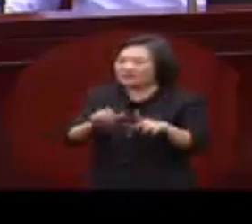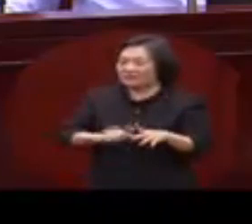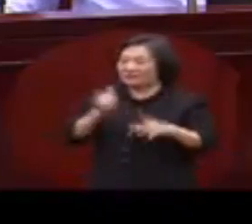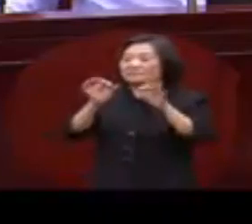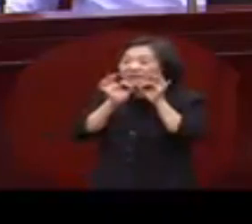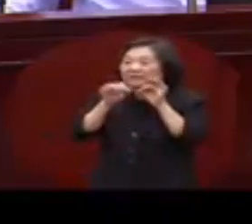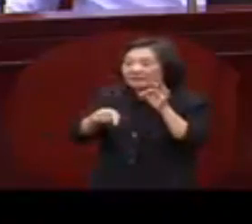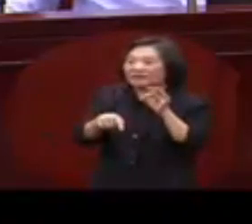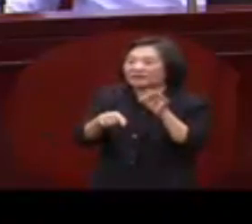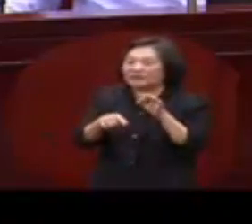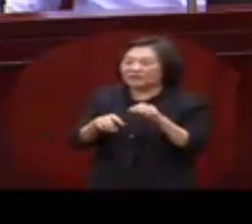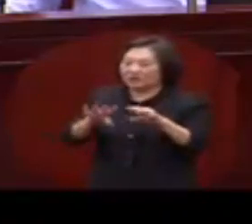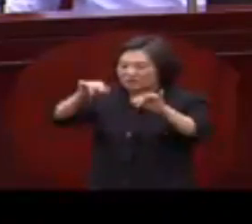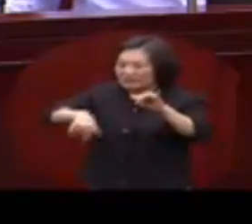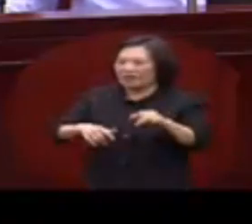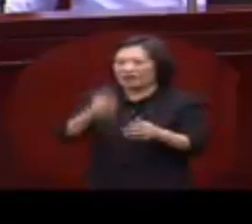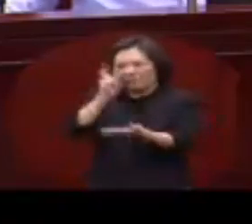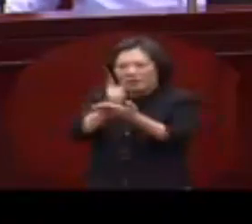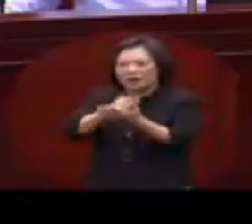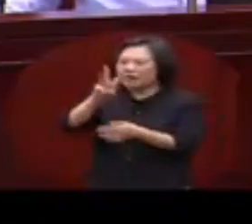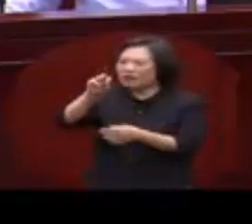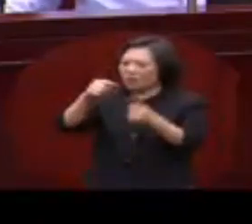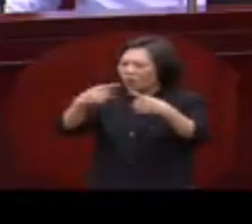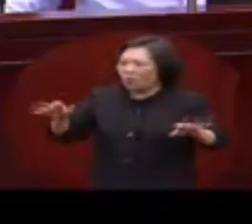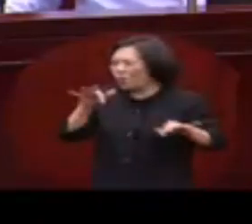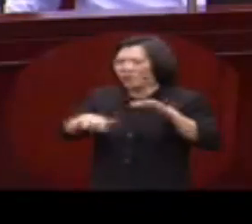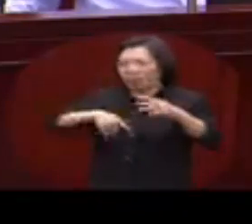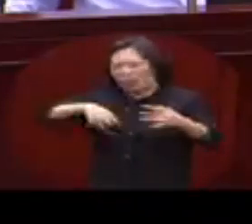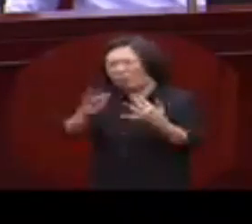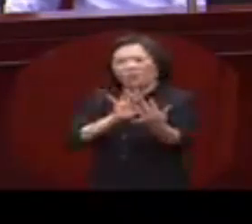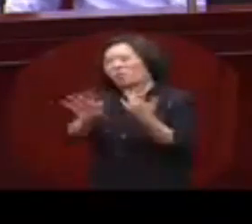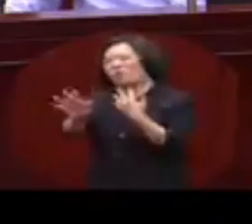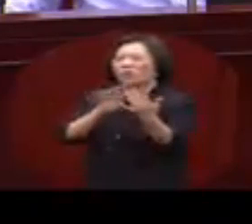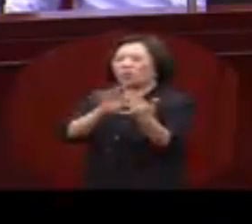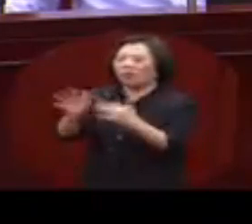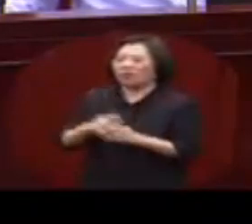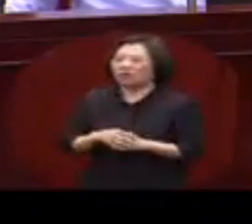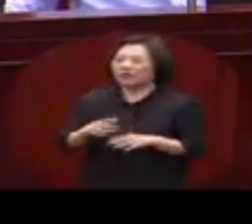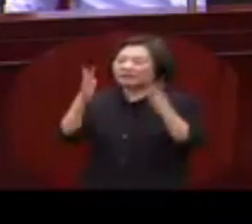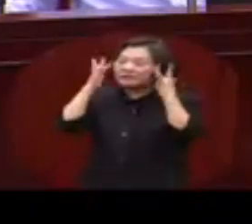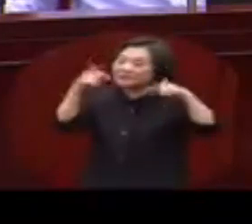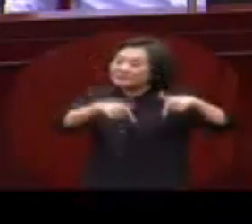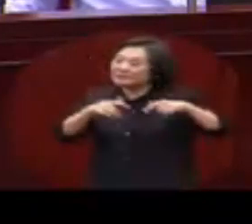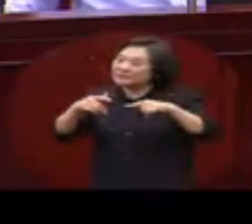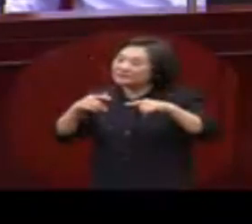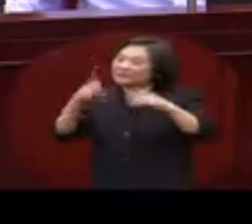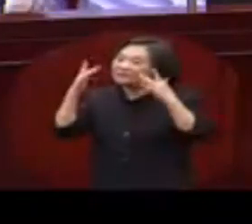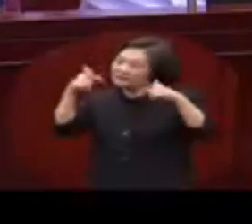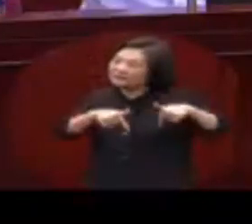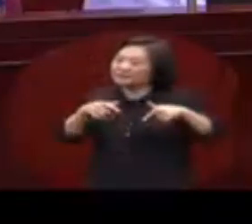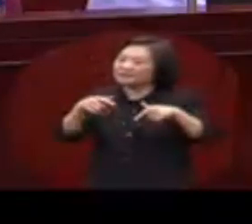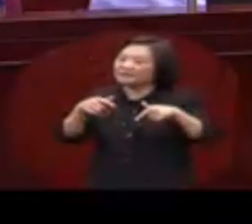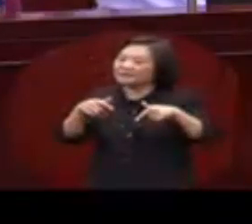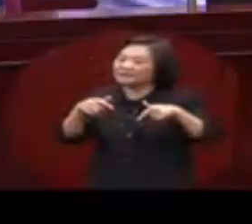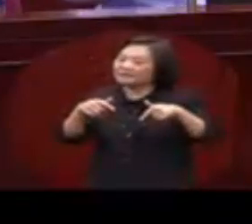有3万人 在那个地下街走，然后那个南西站，南京西路那个成品的南西站，所以